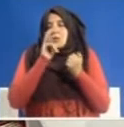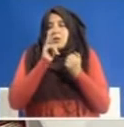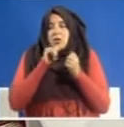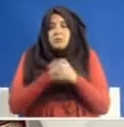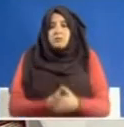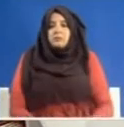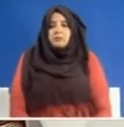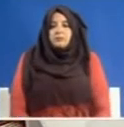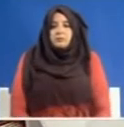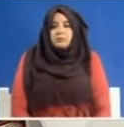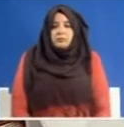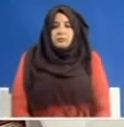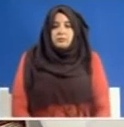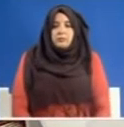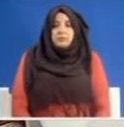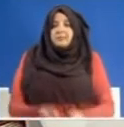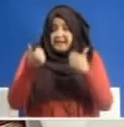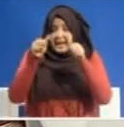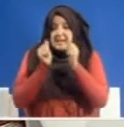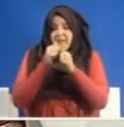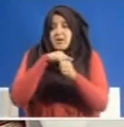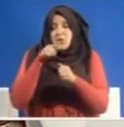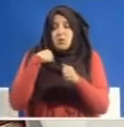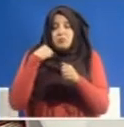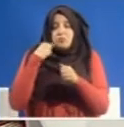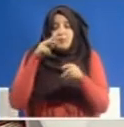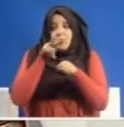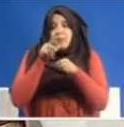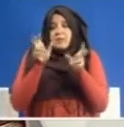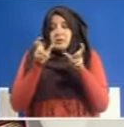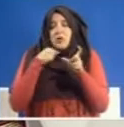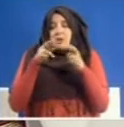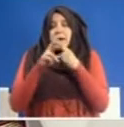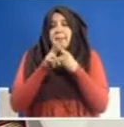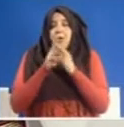بعد قليل بقي معنا فقط شكرا جزيلا ومعنا ايضا السلام عليكم